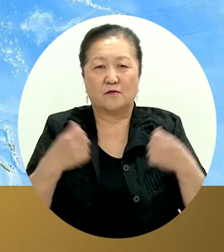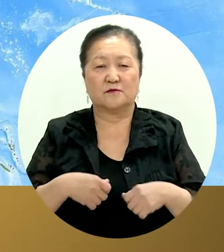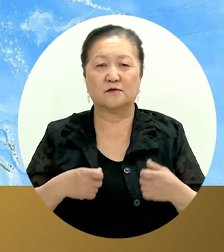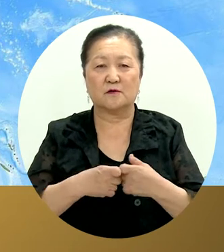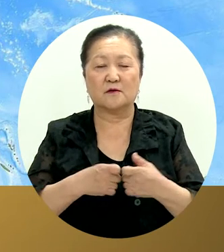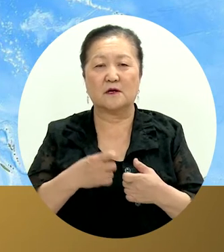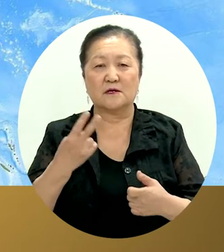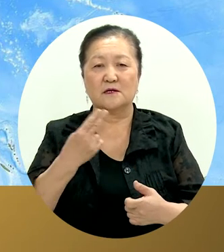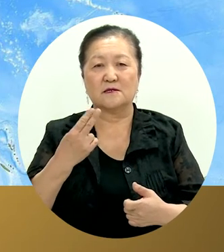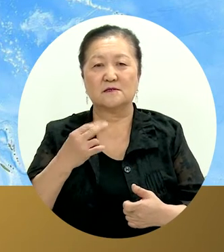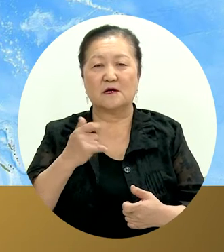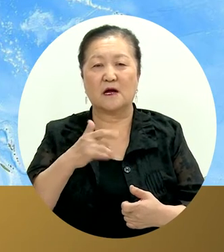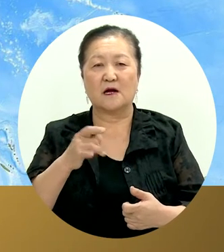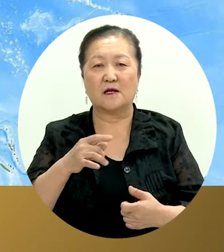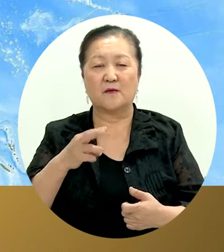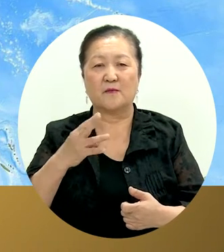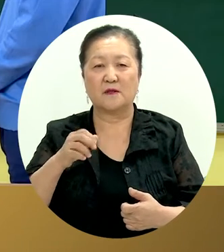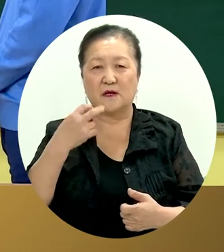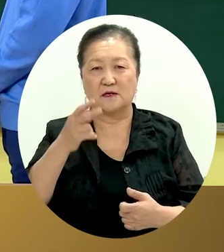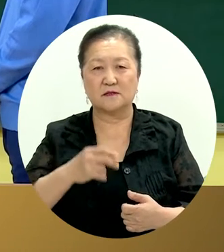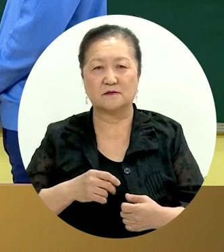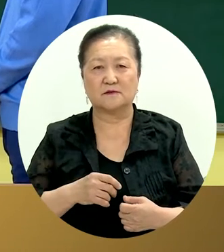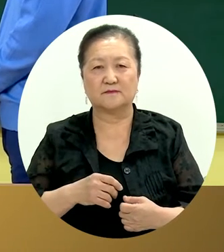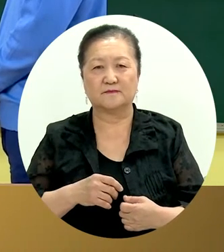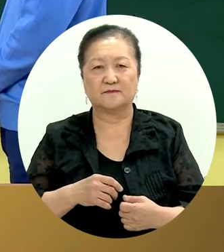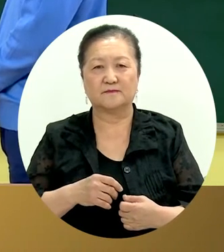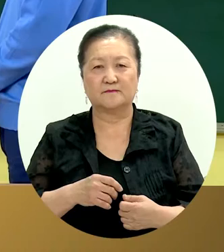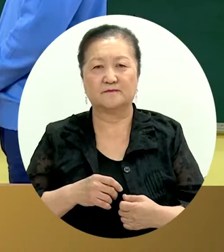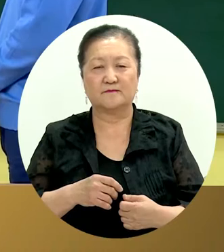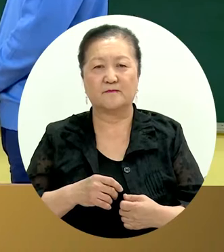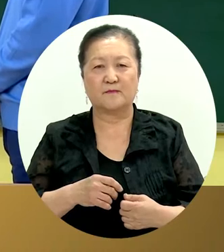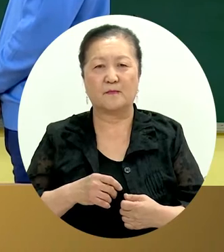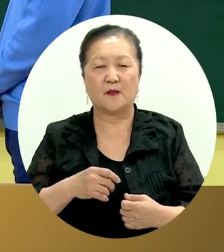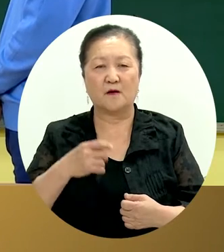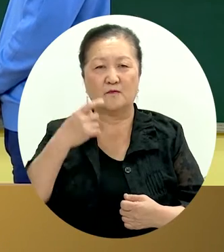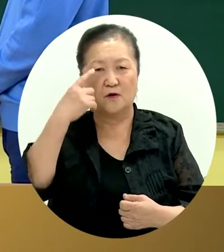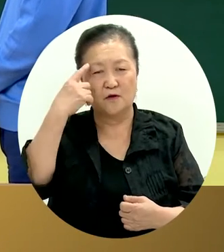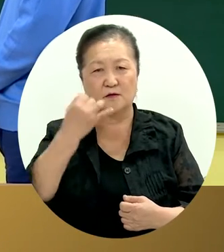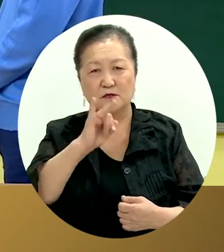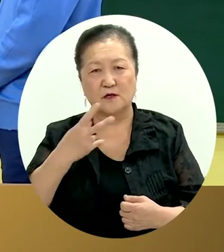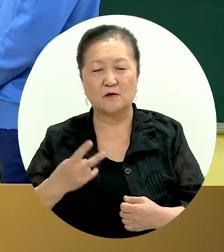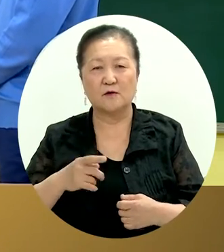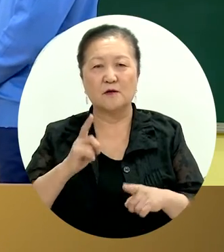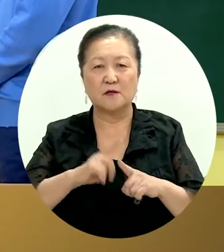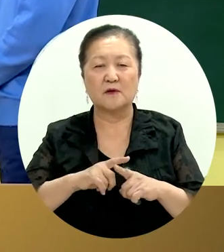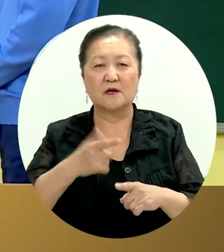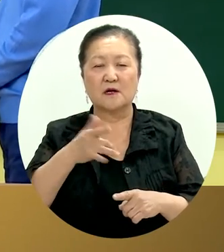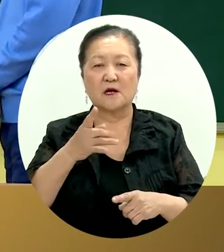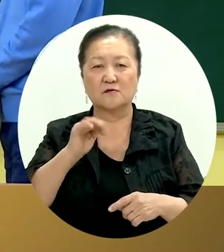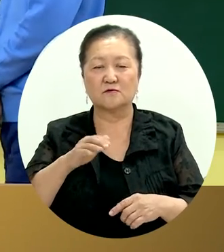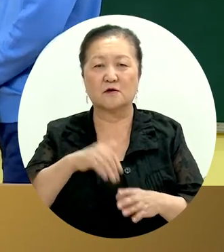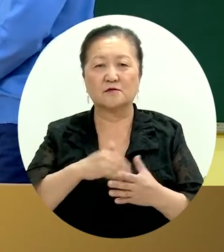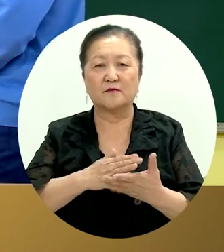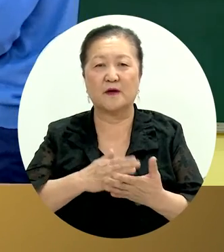гээд цагаагаар юм идэарсан чинь юу юм манахаас бүр хамаагүй дулаахан нэмэх карац руу орцсон